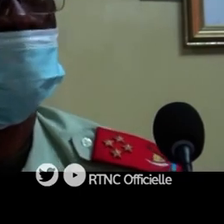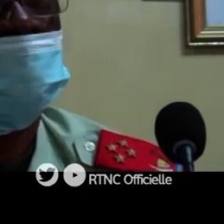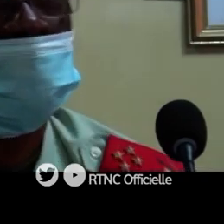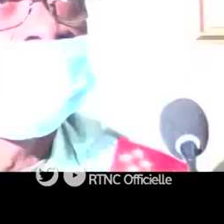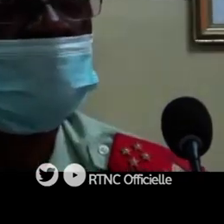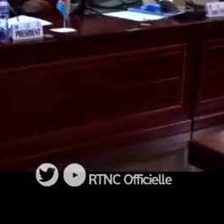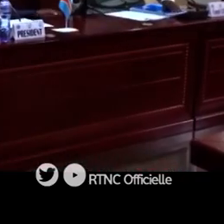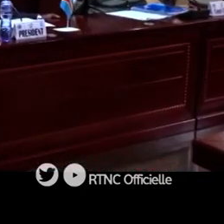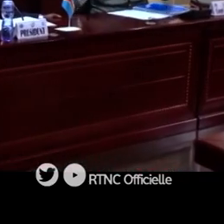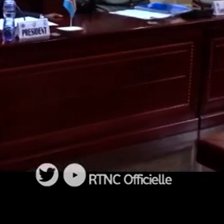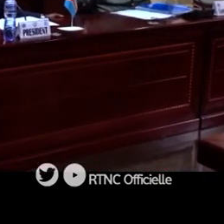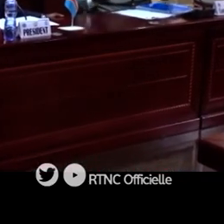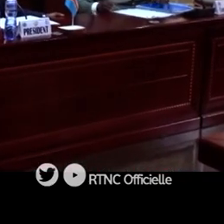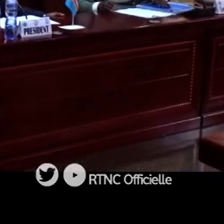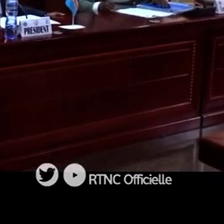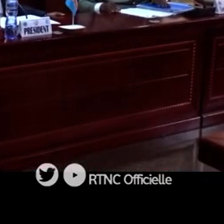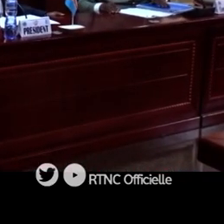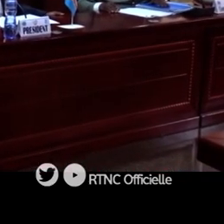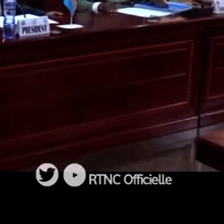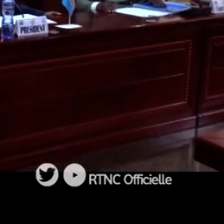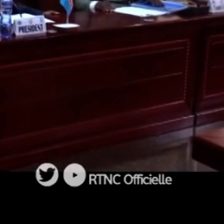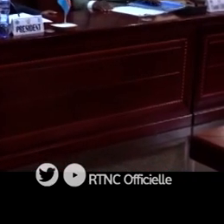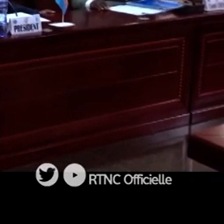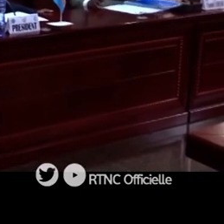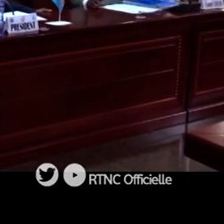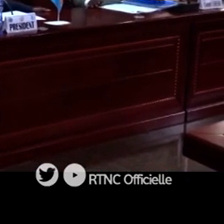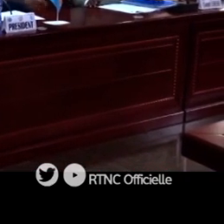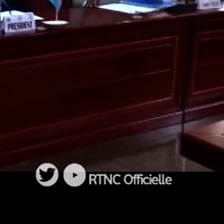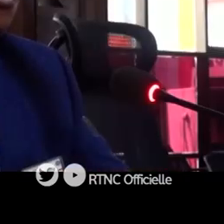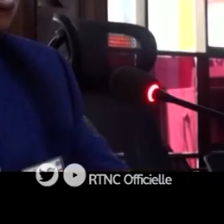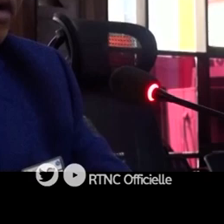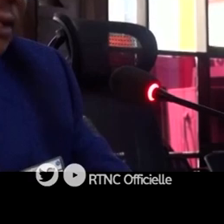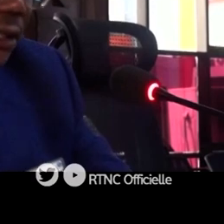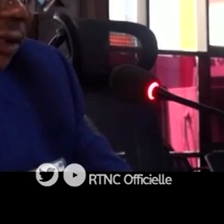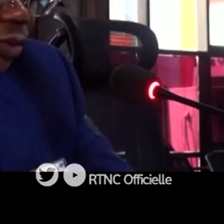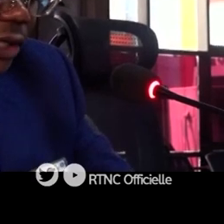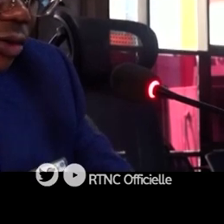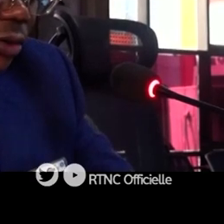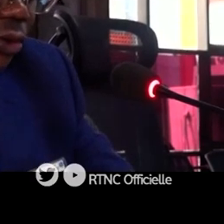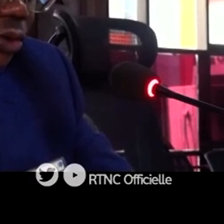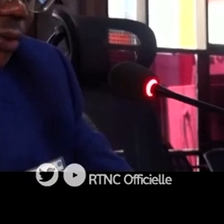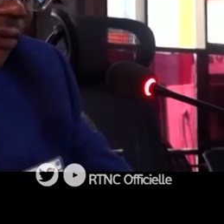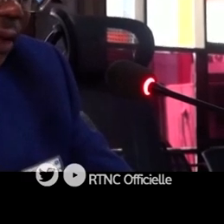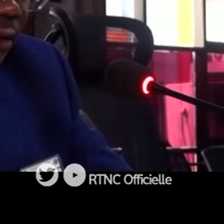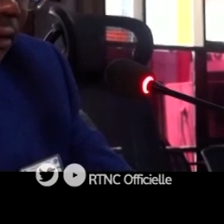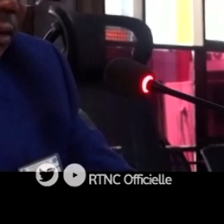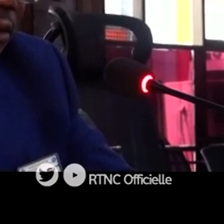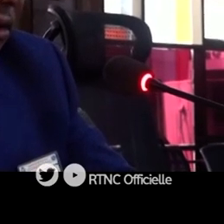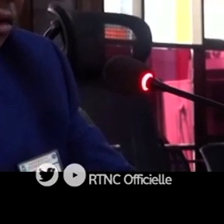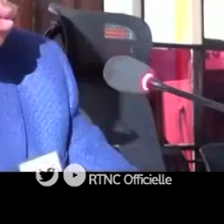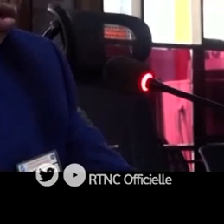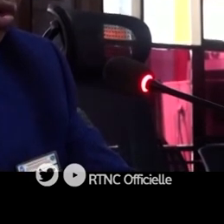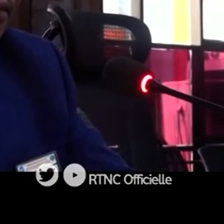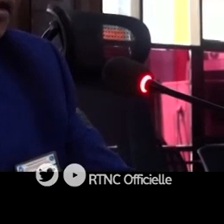qualité du président du conseil d'administration. Un seul point a figuré à l'ordre du jour, à savoir l'examen et l'adoption